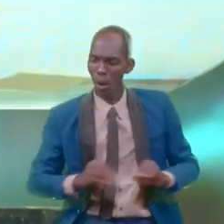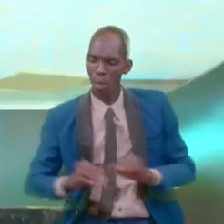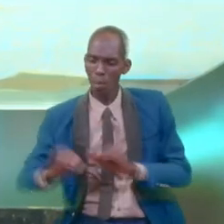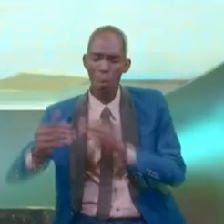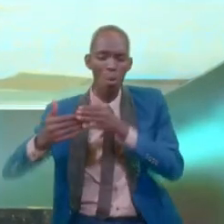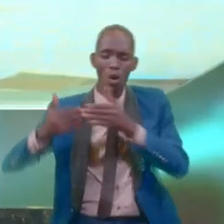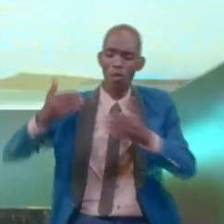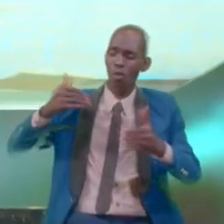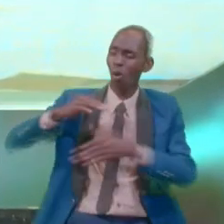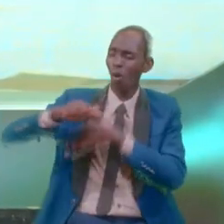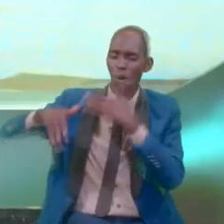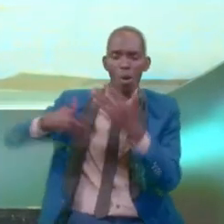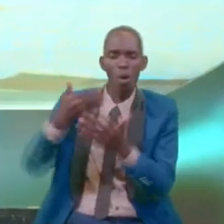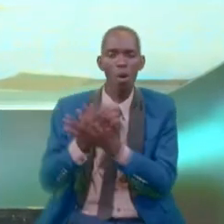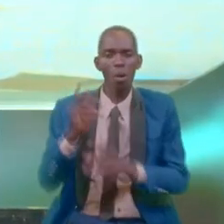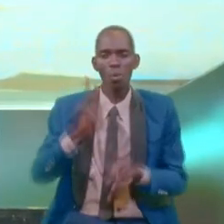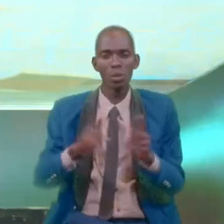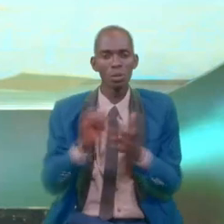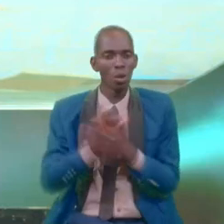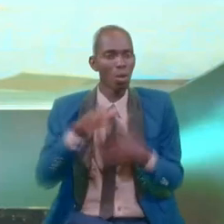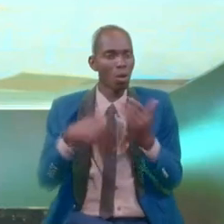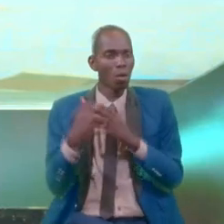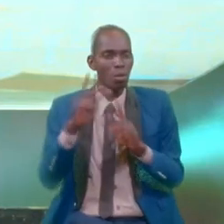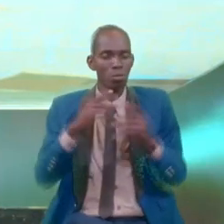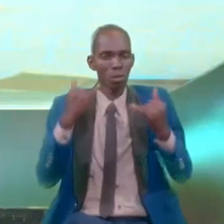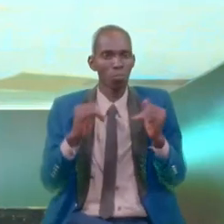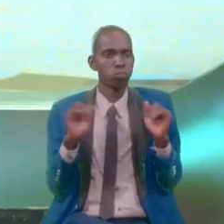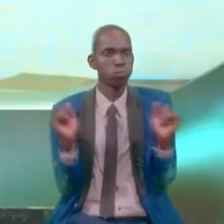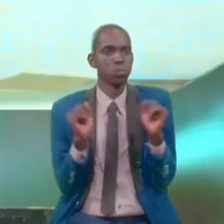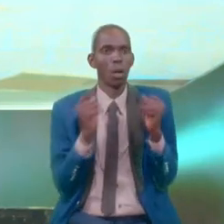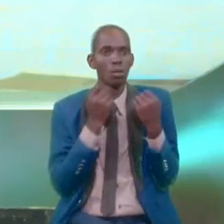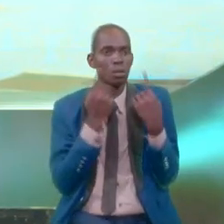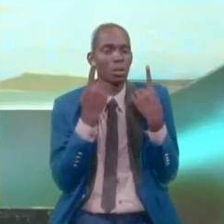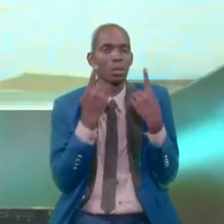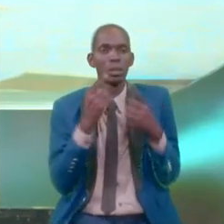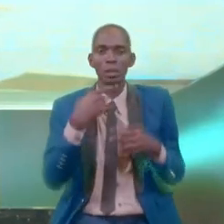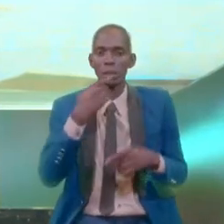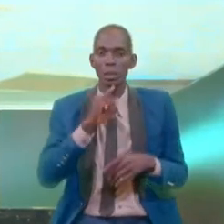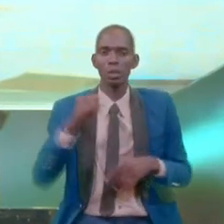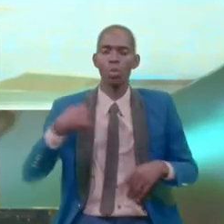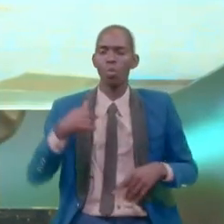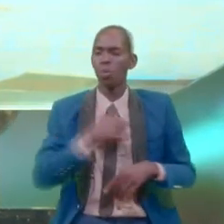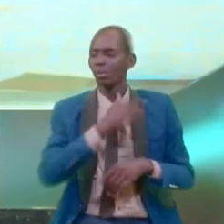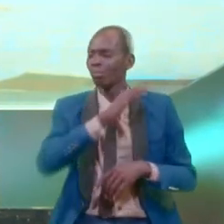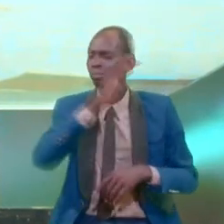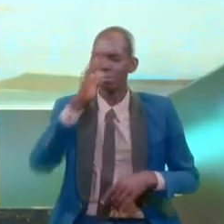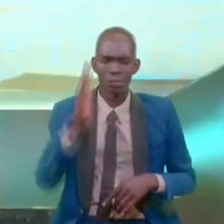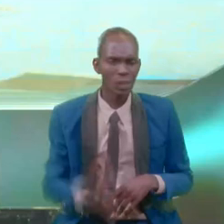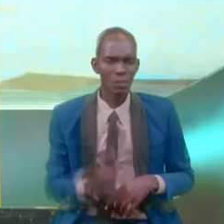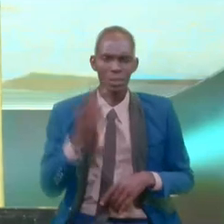de sorte qu'ils étaient tous dans l'étonnement et glorifiaient Dieu, disant, « Nous